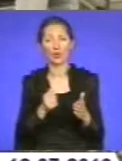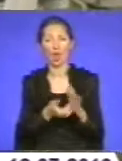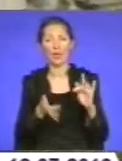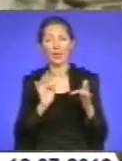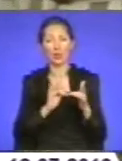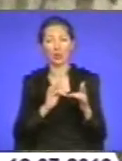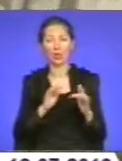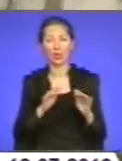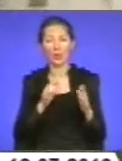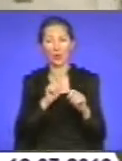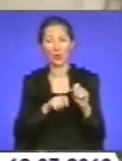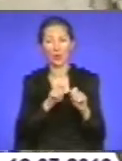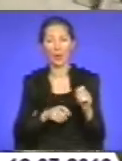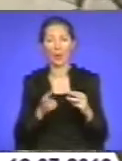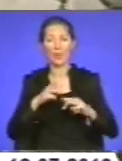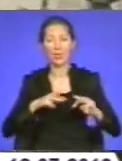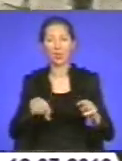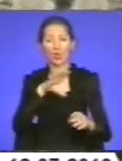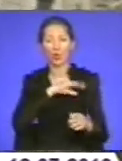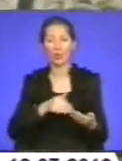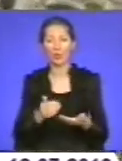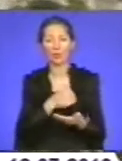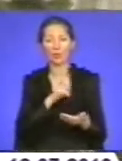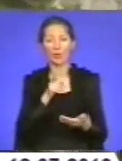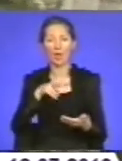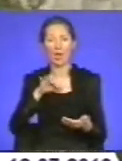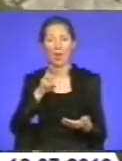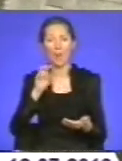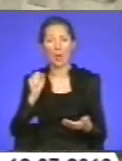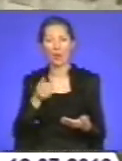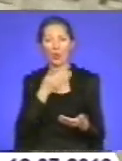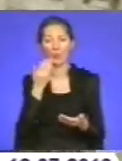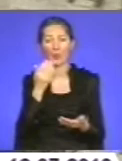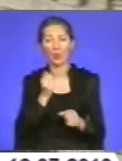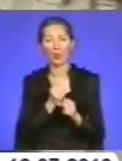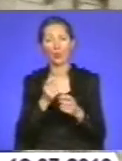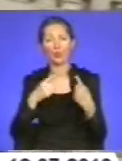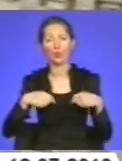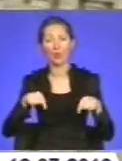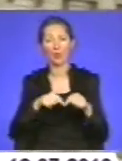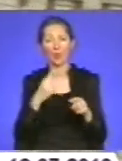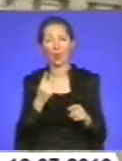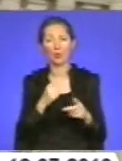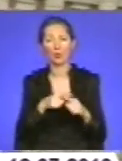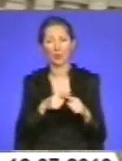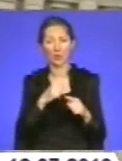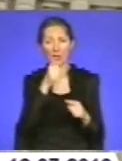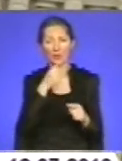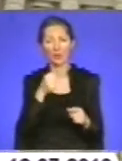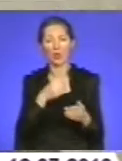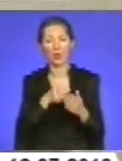Міністр доходів та зборів Клименко також відзвітував про роботу відомства у першому півріччі. За даними міністерства, до держбюджету